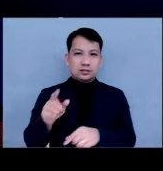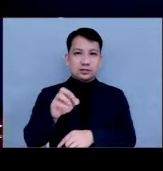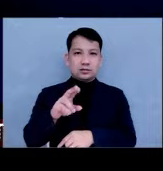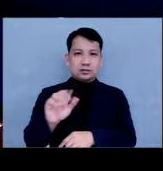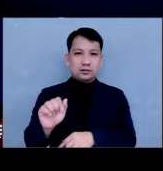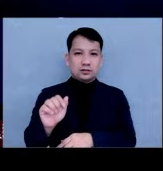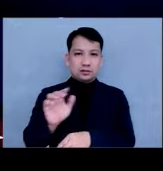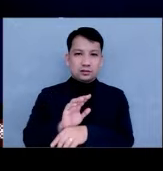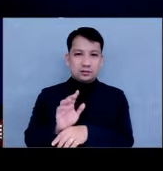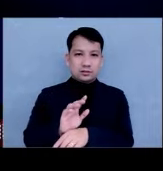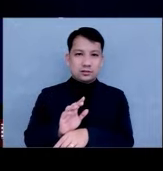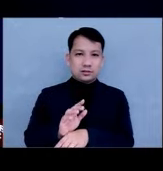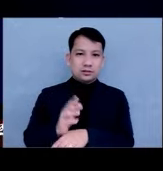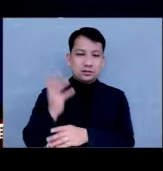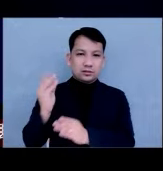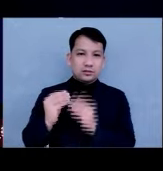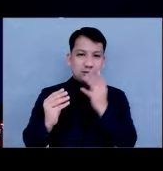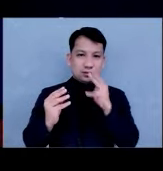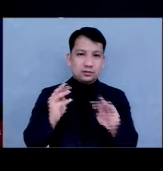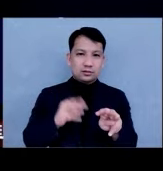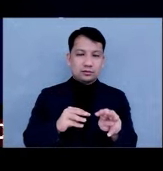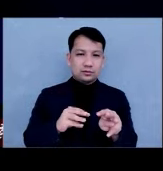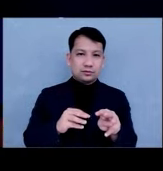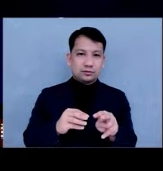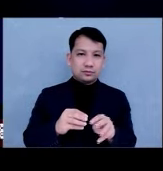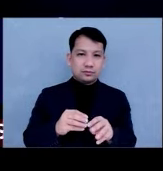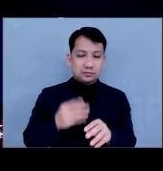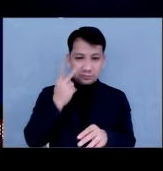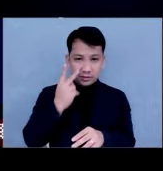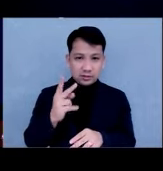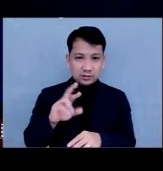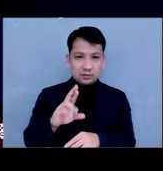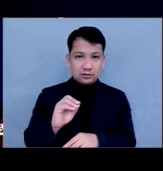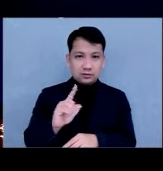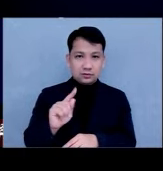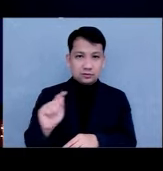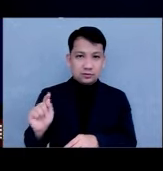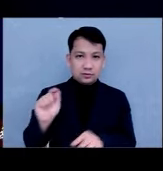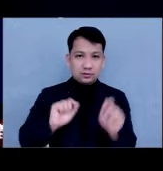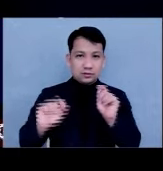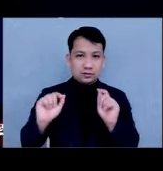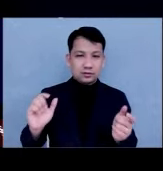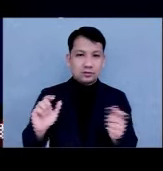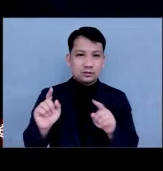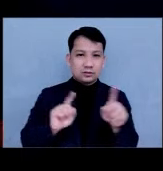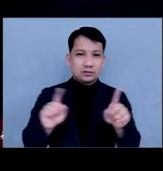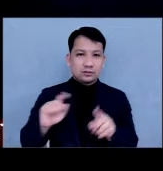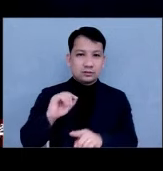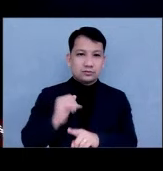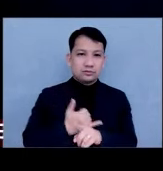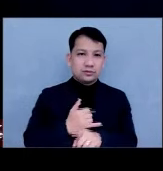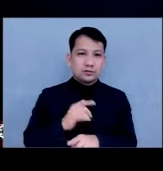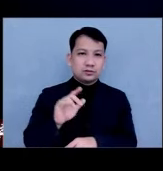award-winning series. Mapapanood ang Finding Your Roots kasama ang theater star sa January